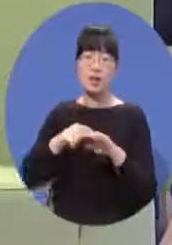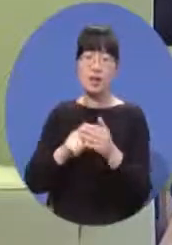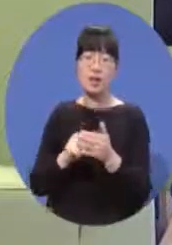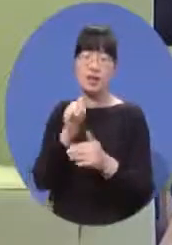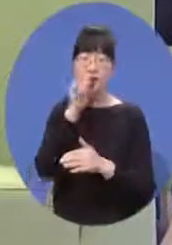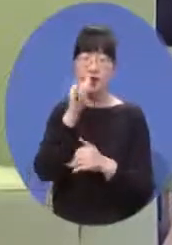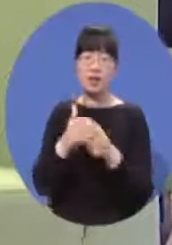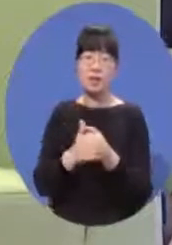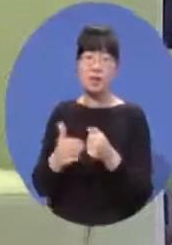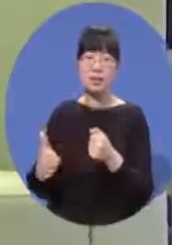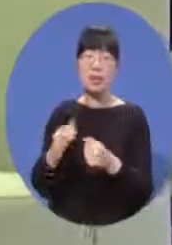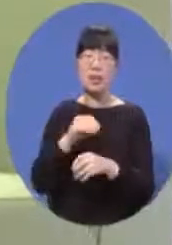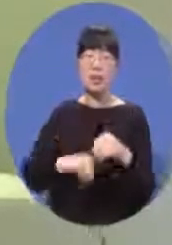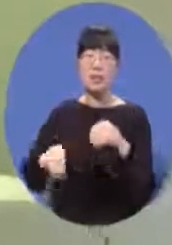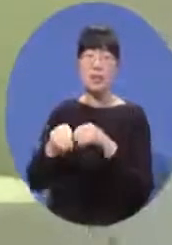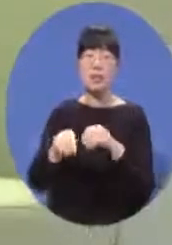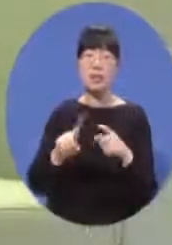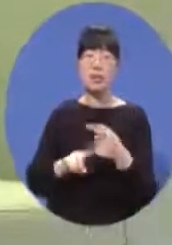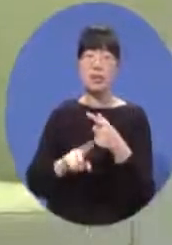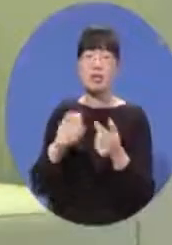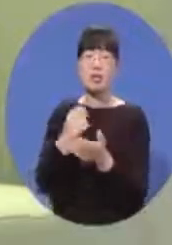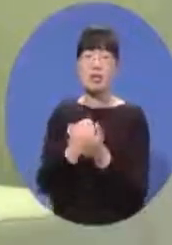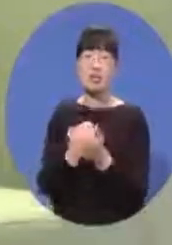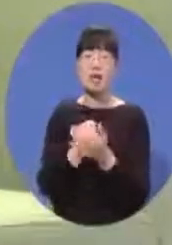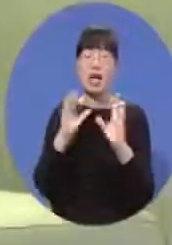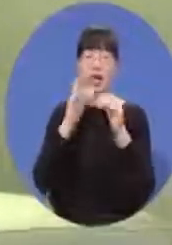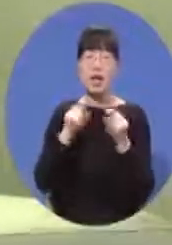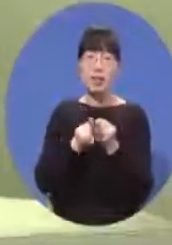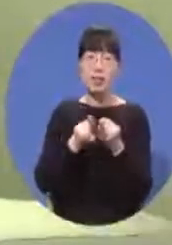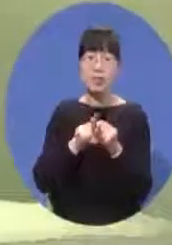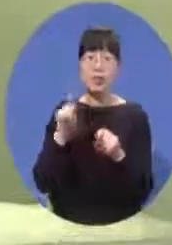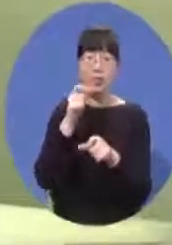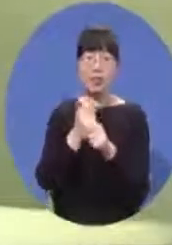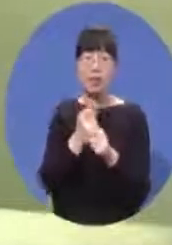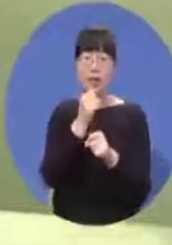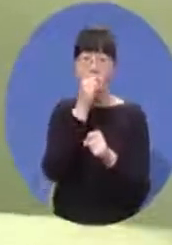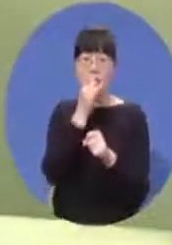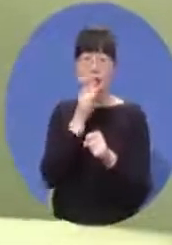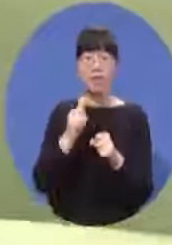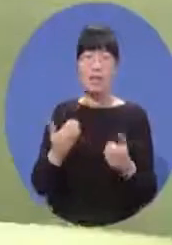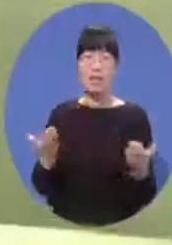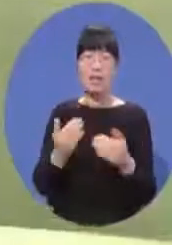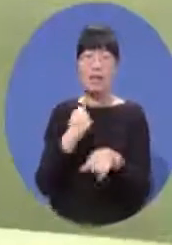있는 아이니까요. 오히려 이걸 가지고 아이랑 같이 뭘 만들어주시거나